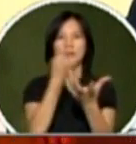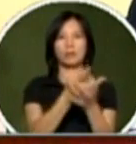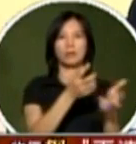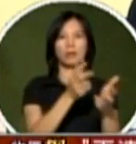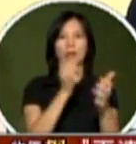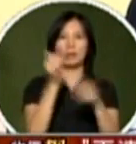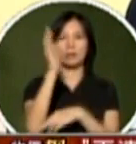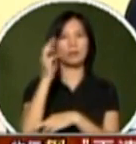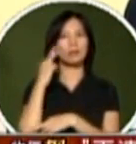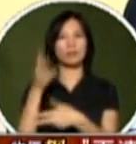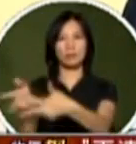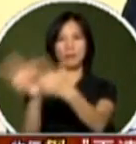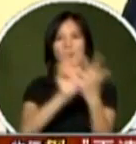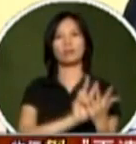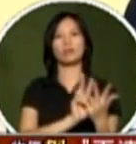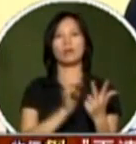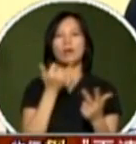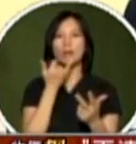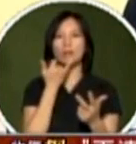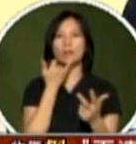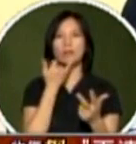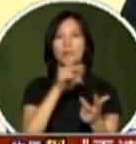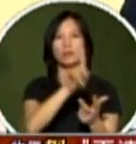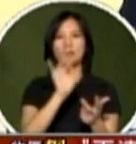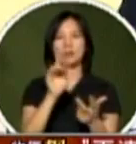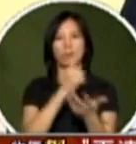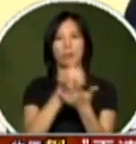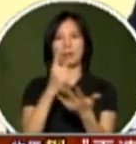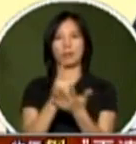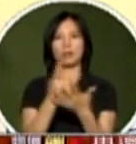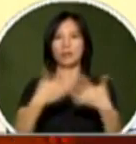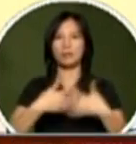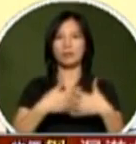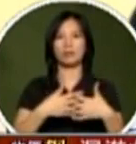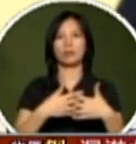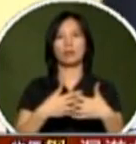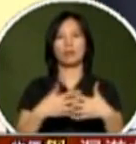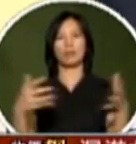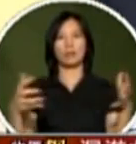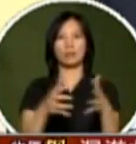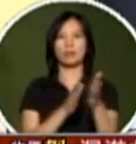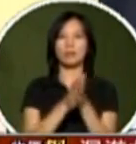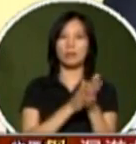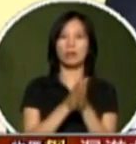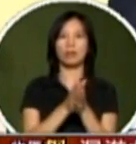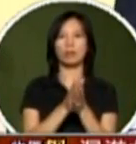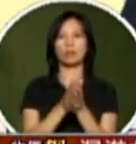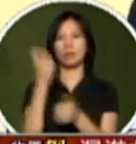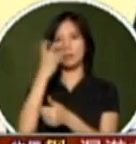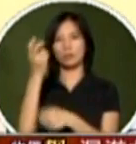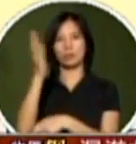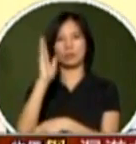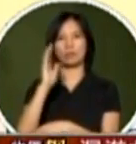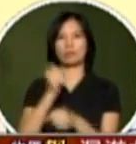助社会透过各种机制凝聚力量，积极要求来鞭策政府办理好治理